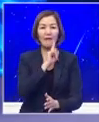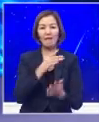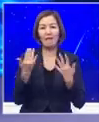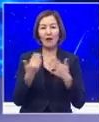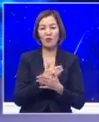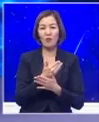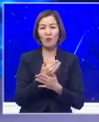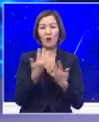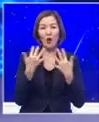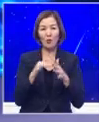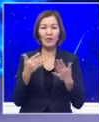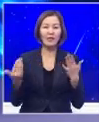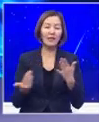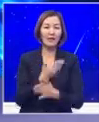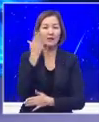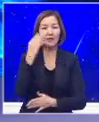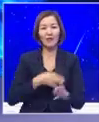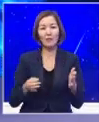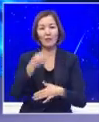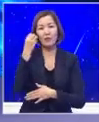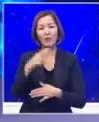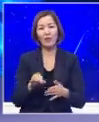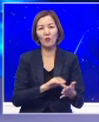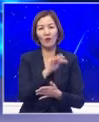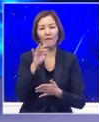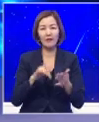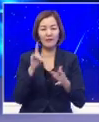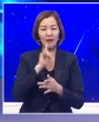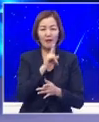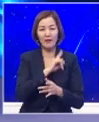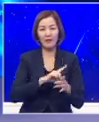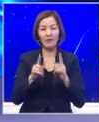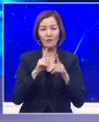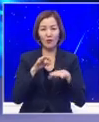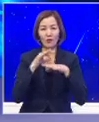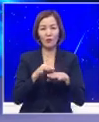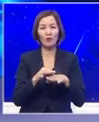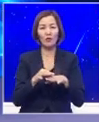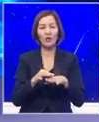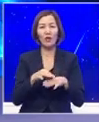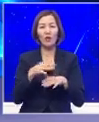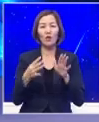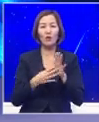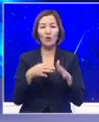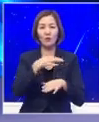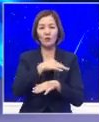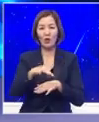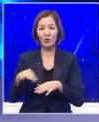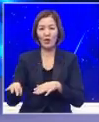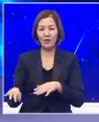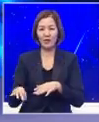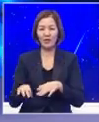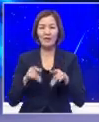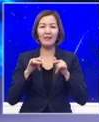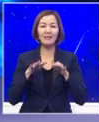Әйел ауыл инновация. Алматы облысы орталығы Қонаев қаласында әйелдер форум өтті. Оған өңірдің 9 ауданынан арнайы келген